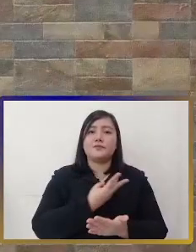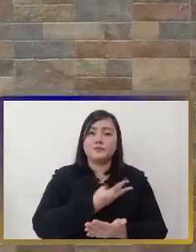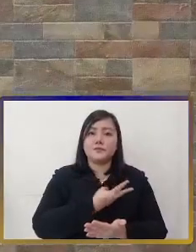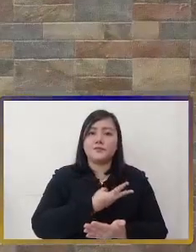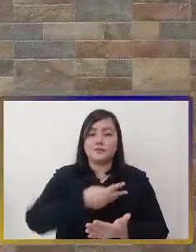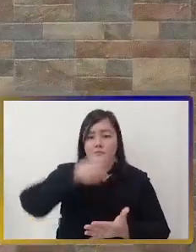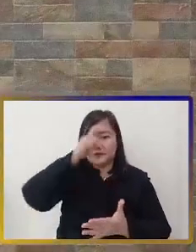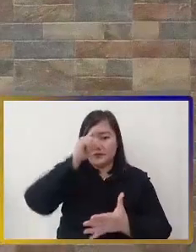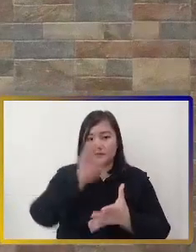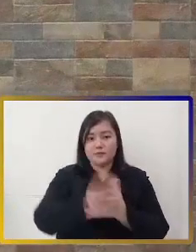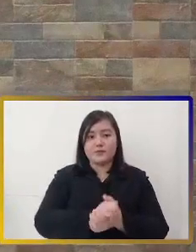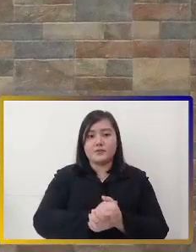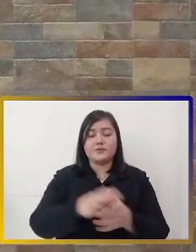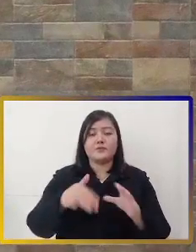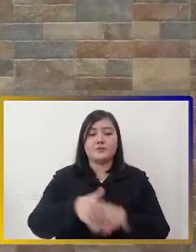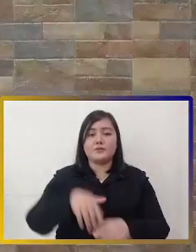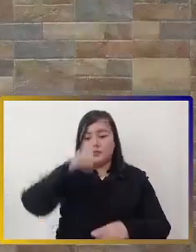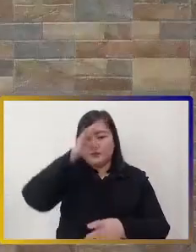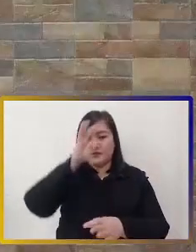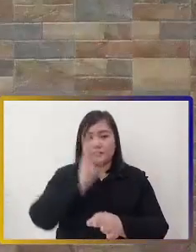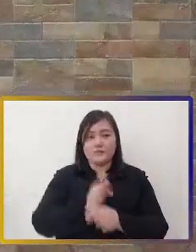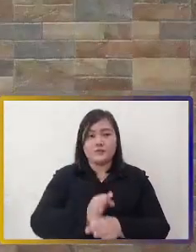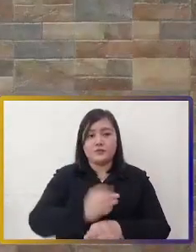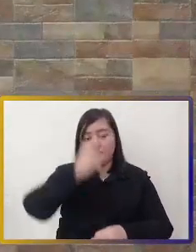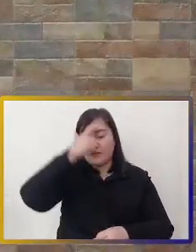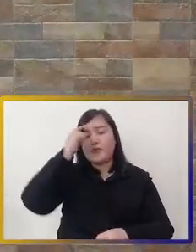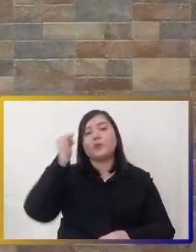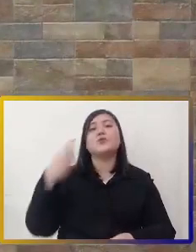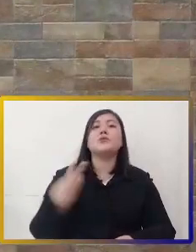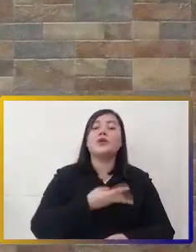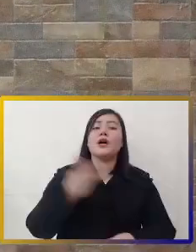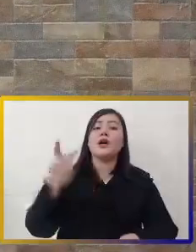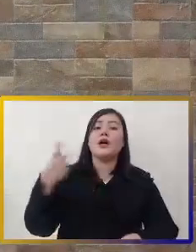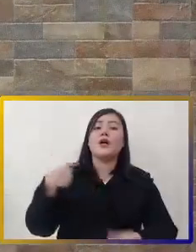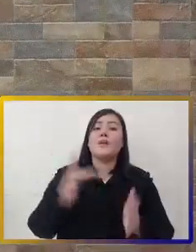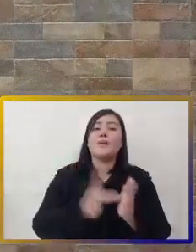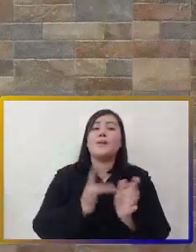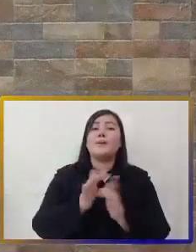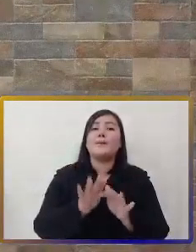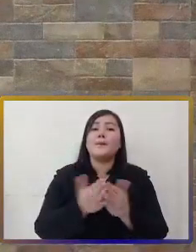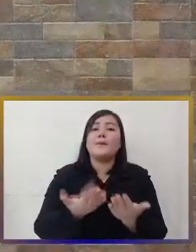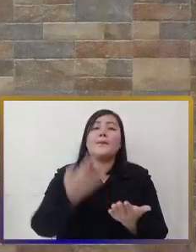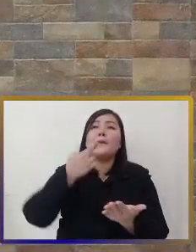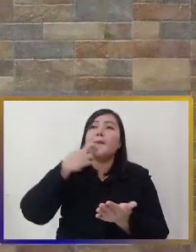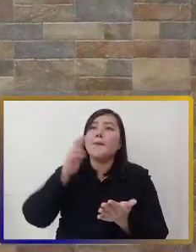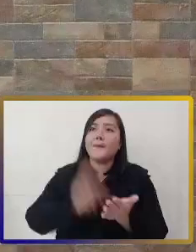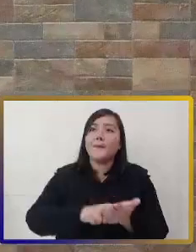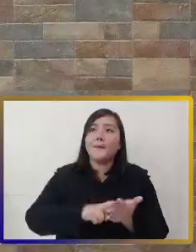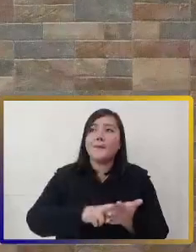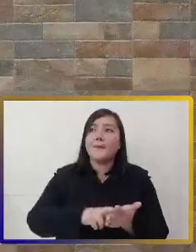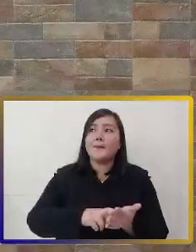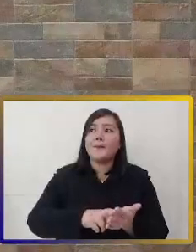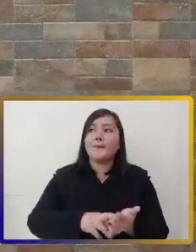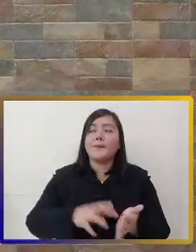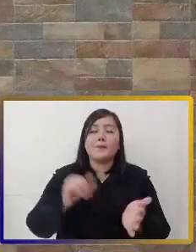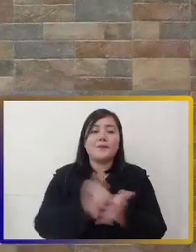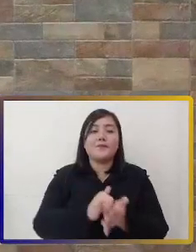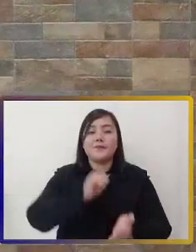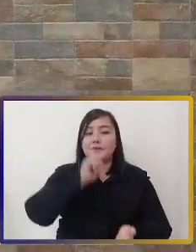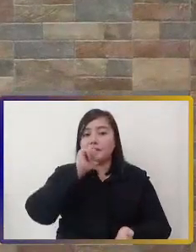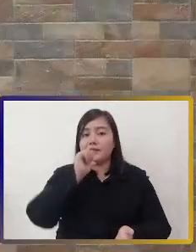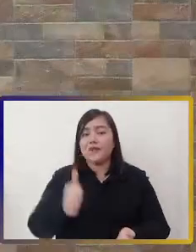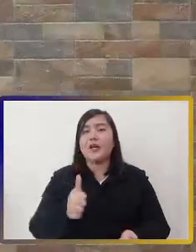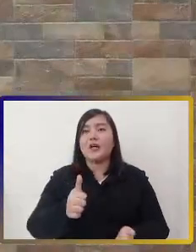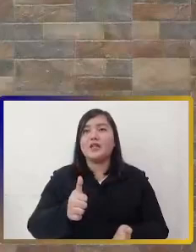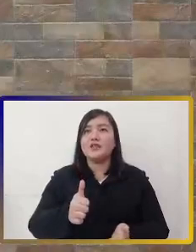Walang bias sa atin. Tayo lang yung may hawak na record, biblical records. Tayo lang ang may hawak nito na kung saan hindi bias sa atin.